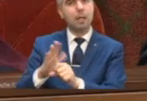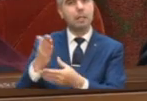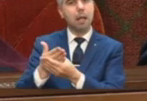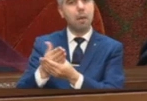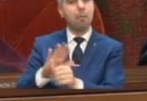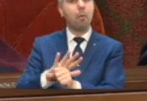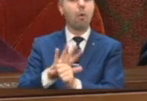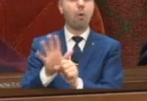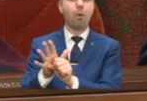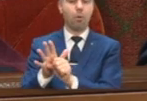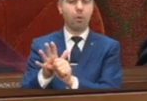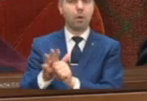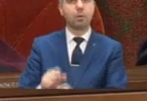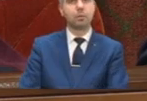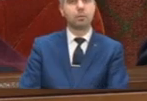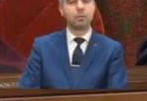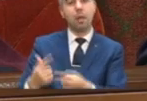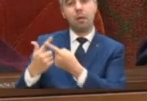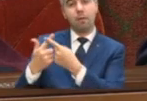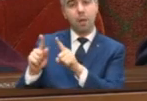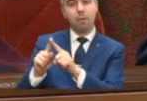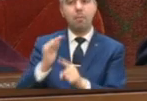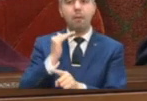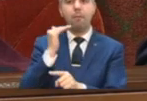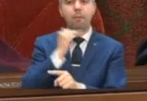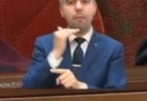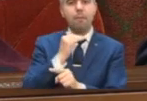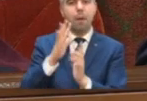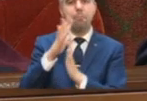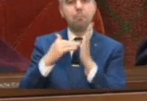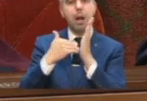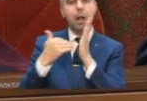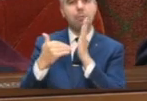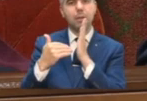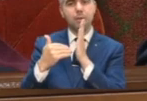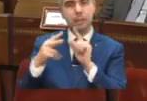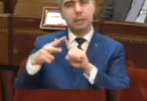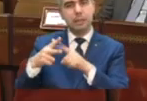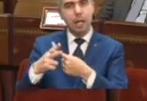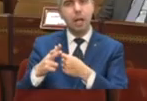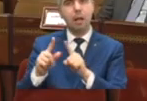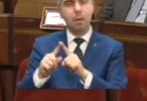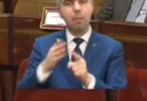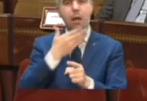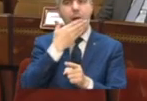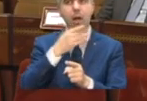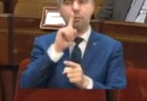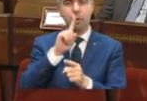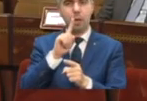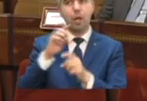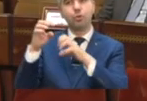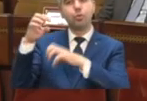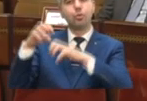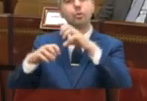والتي أبعدت مخطط التسريع الصناعي عن تحقيق أهدافه، ونحمد الله على الأمطار الأخيرة التي